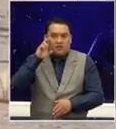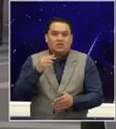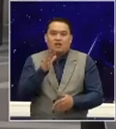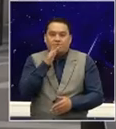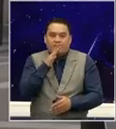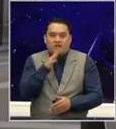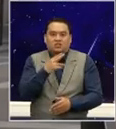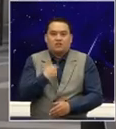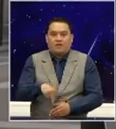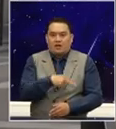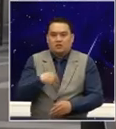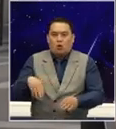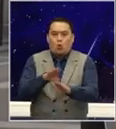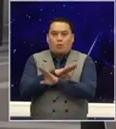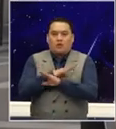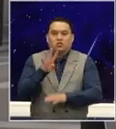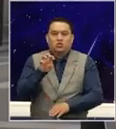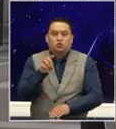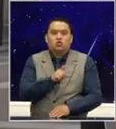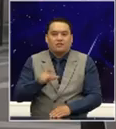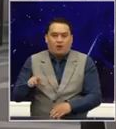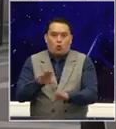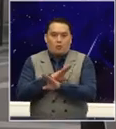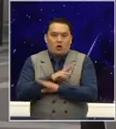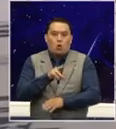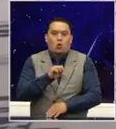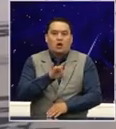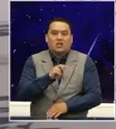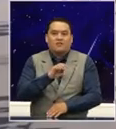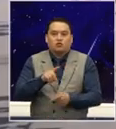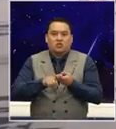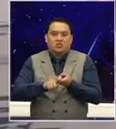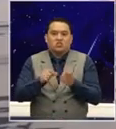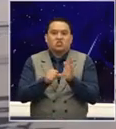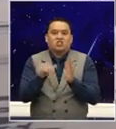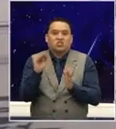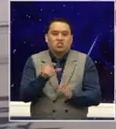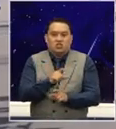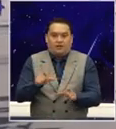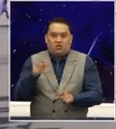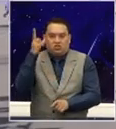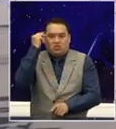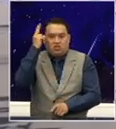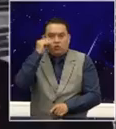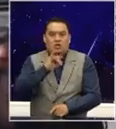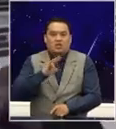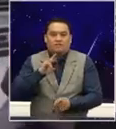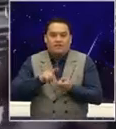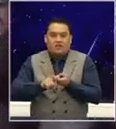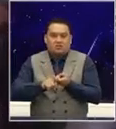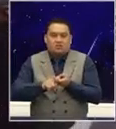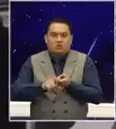время пандемии в Швеции скончались более 400 человек. Коронавирусом заражены свыше 6 тысяч. Общее число